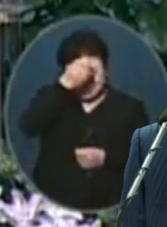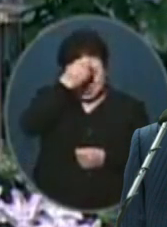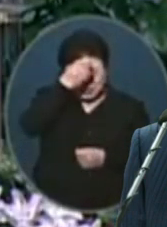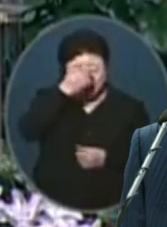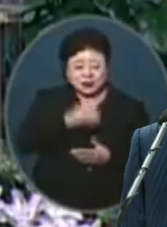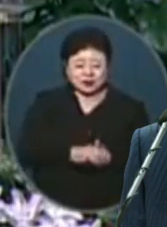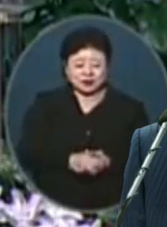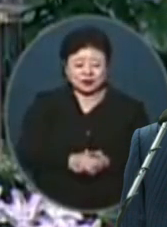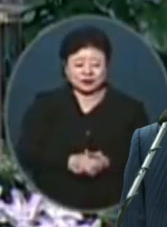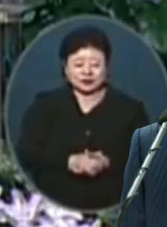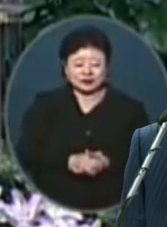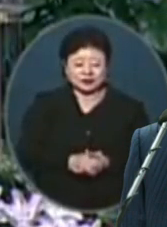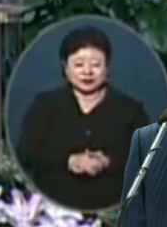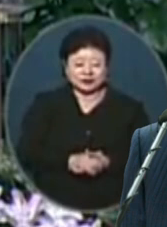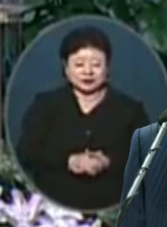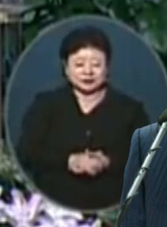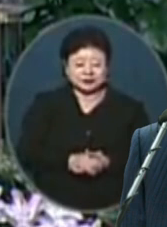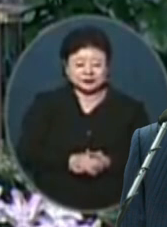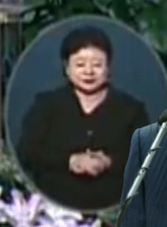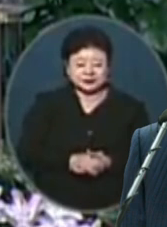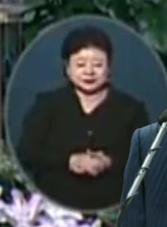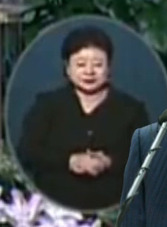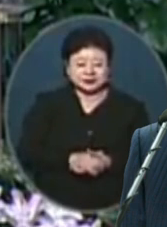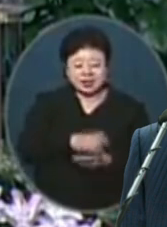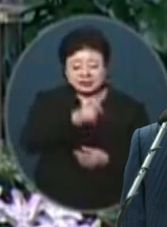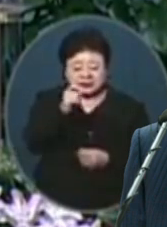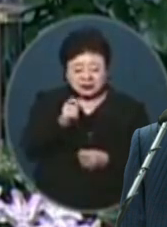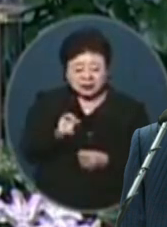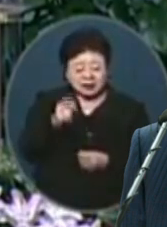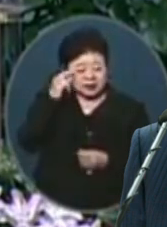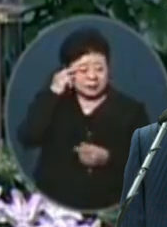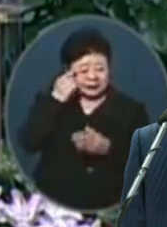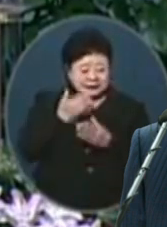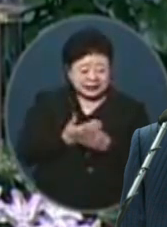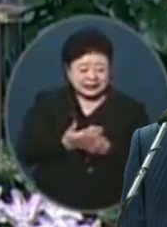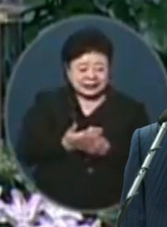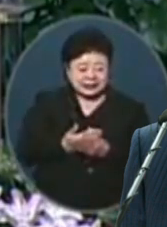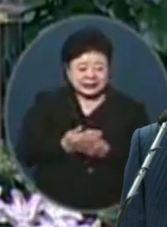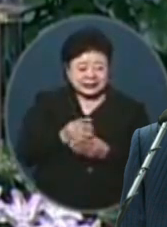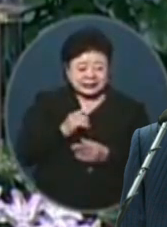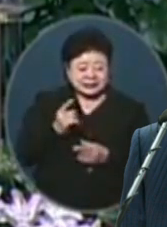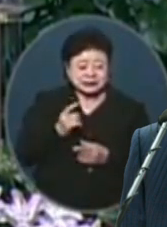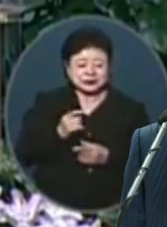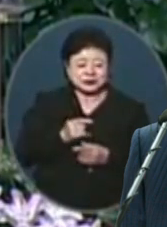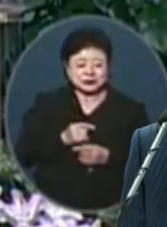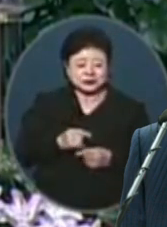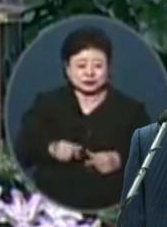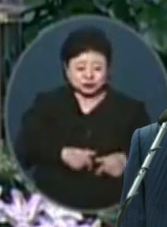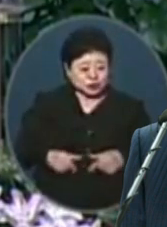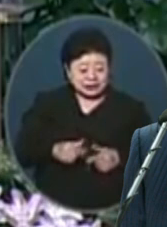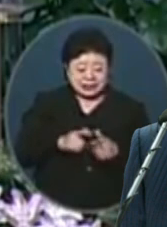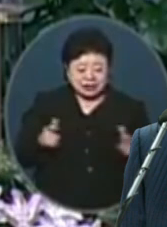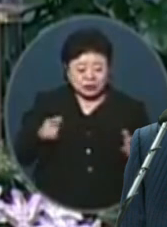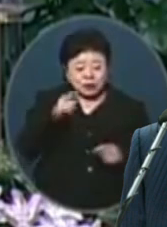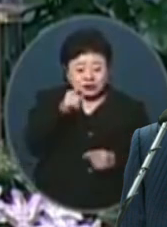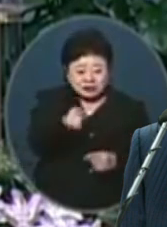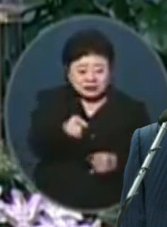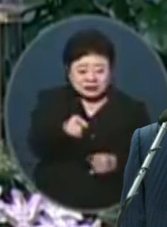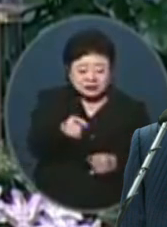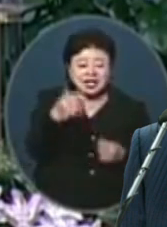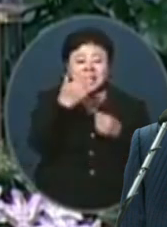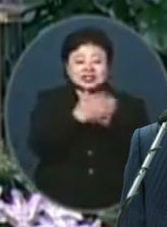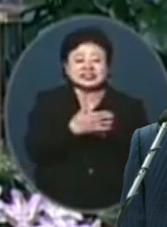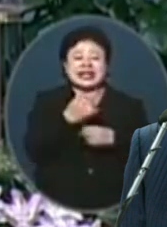저술가인 C.S. 루이스 박사는 단 1초도 주저하지 아니하고 그것은